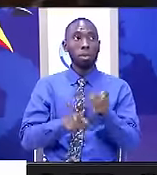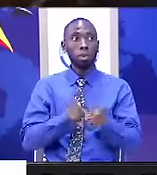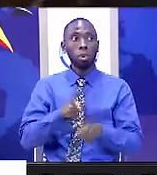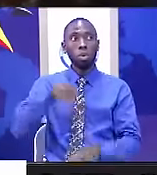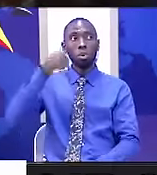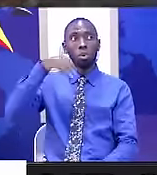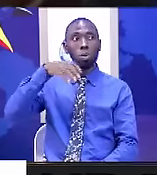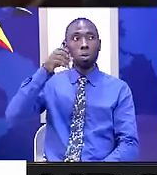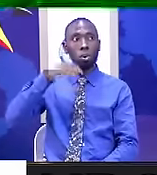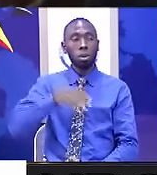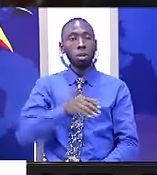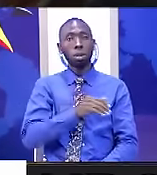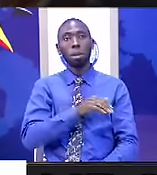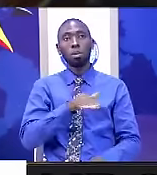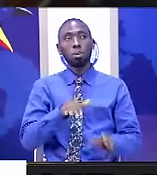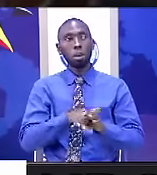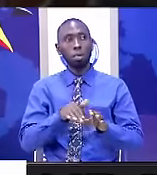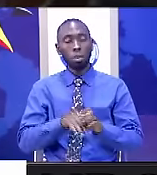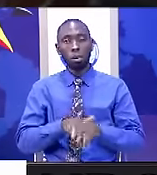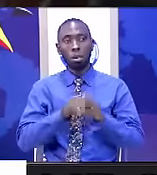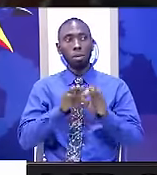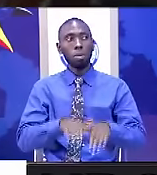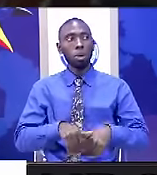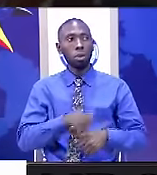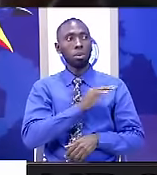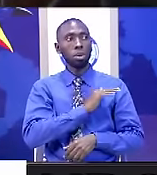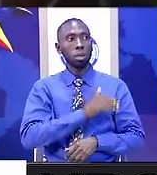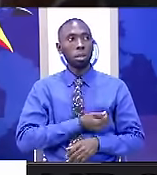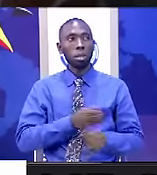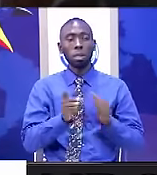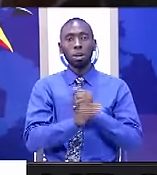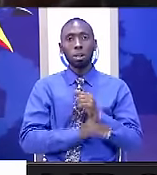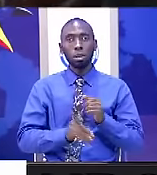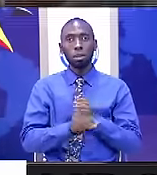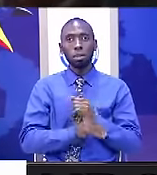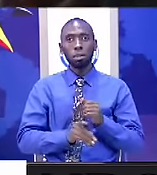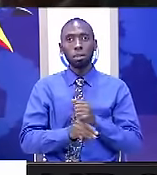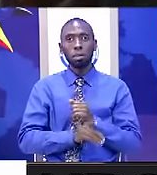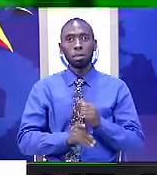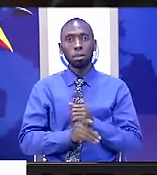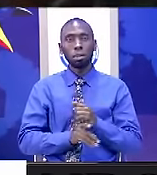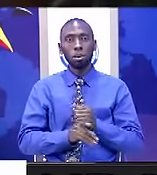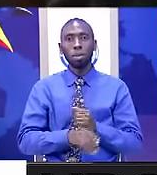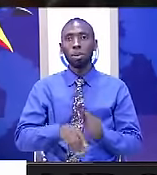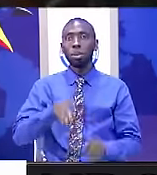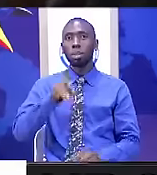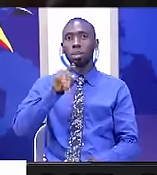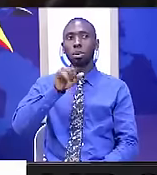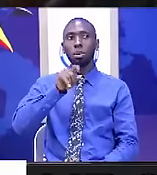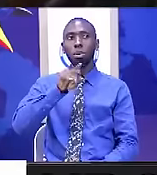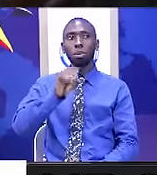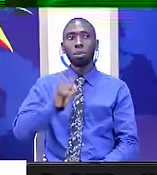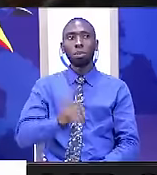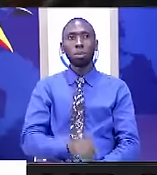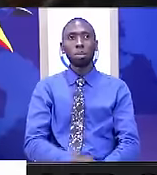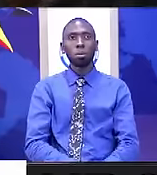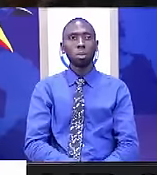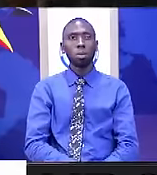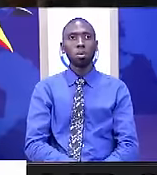eggwanga nga omubaka omukyala owa disitulikiti. ya dokolo.